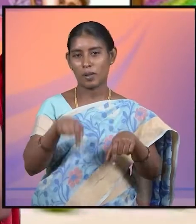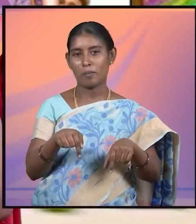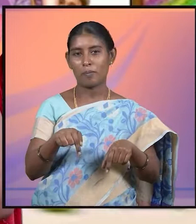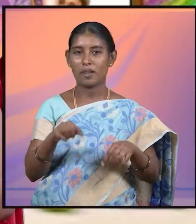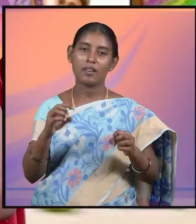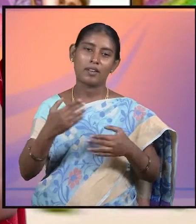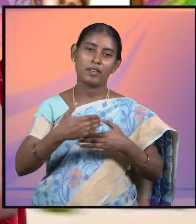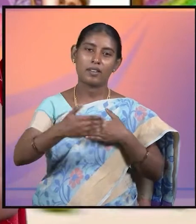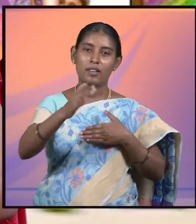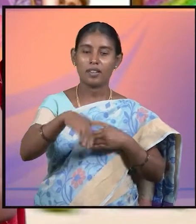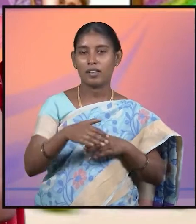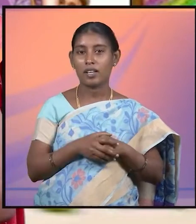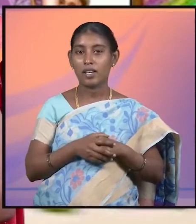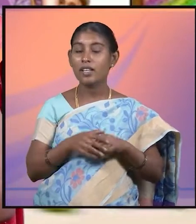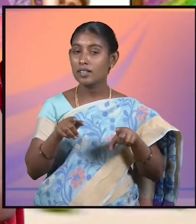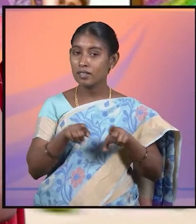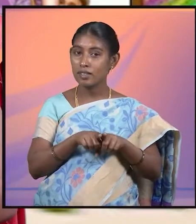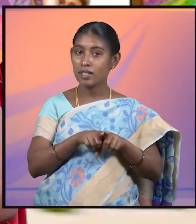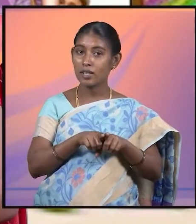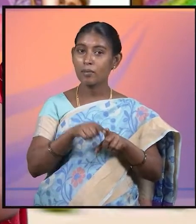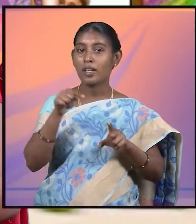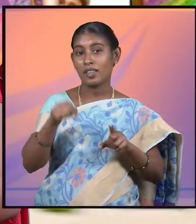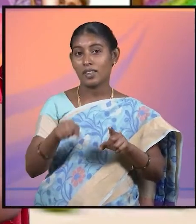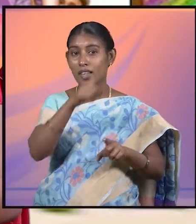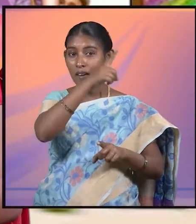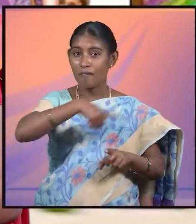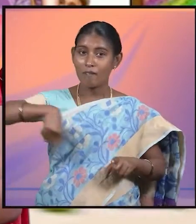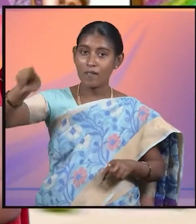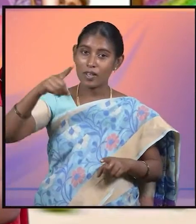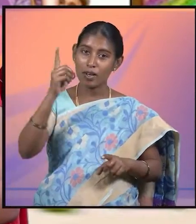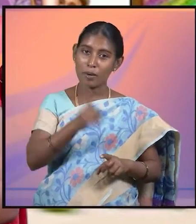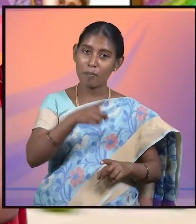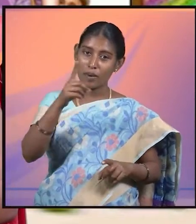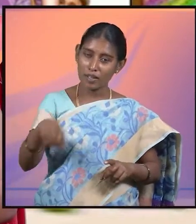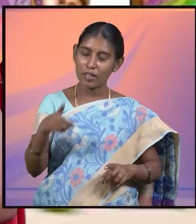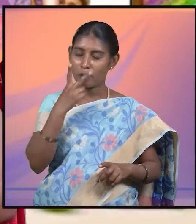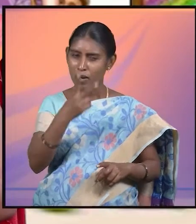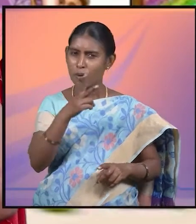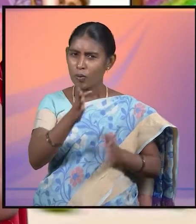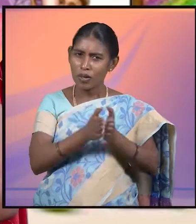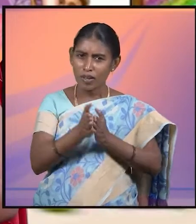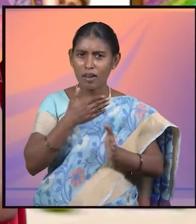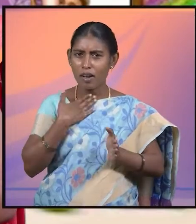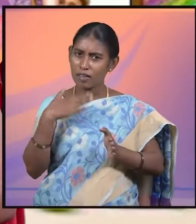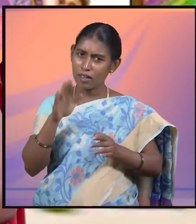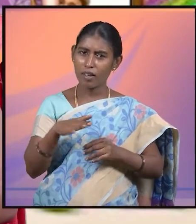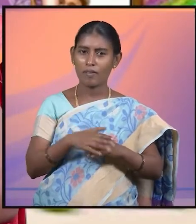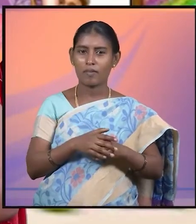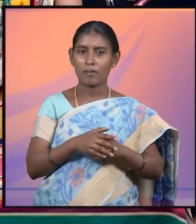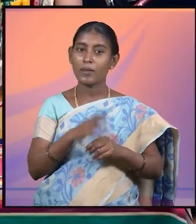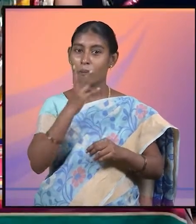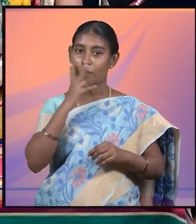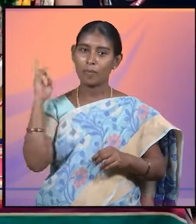என்பர். அருமையான இவ்வில்லுப்பாட்டினை காண ஆவலாக உள்ளதா மாணவ செல்வங்களே? வாருங்கள்